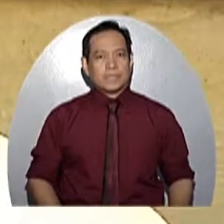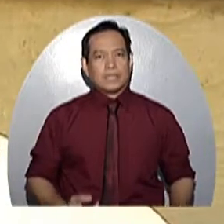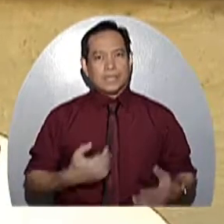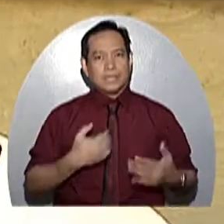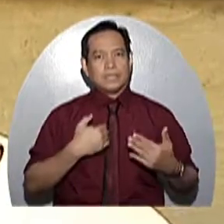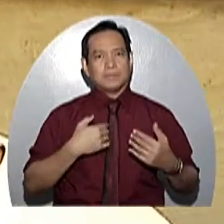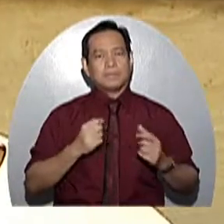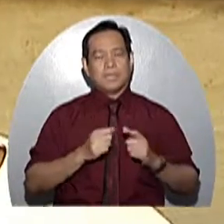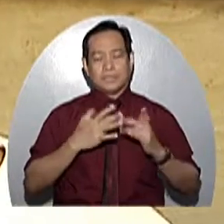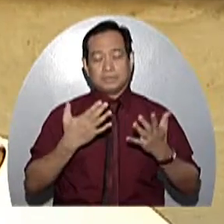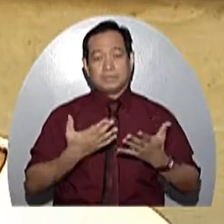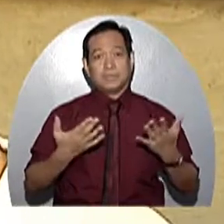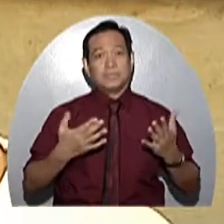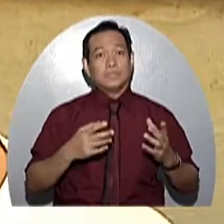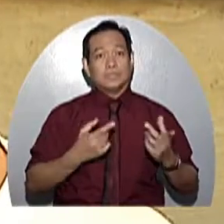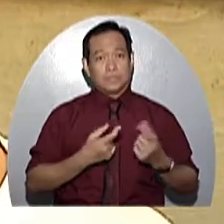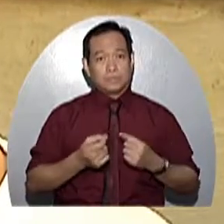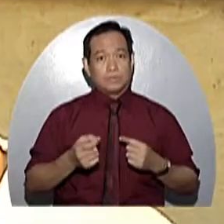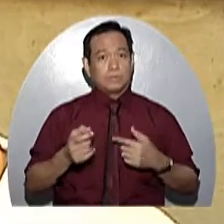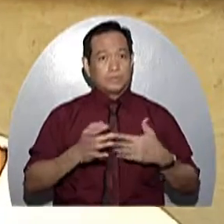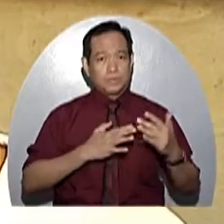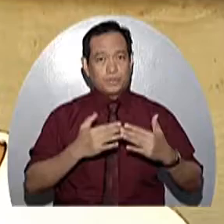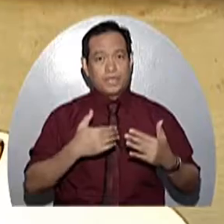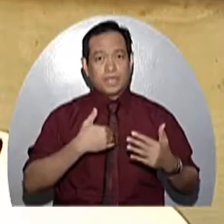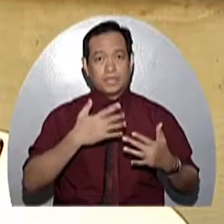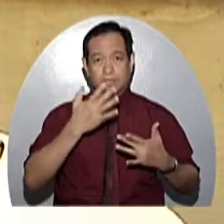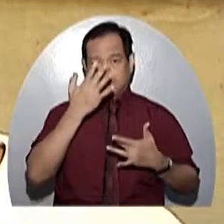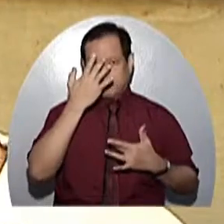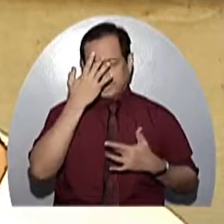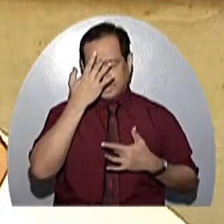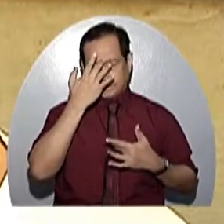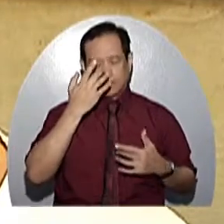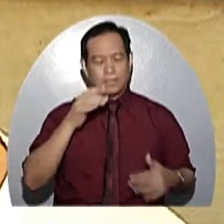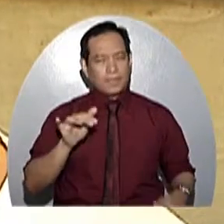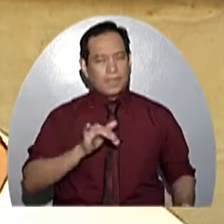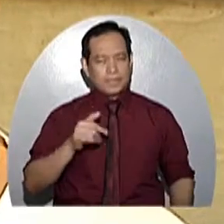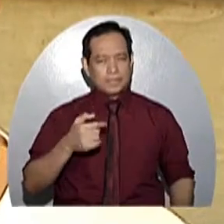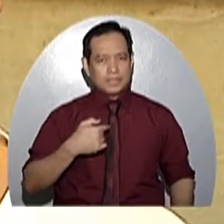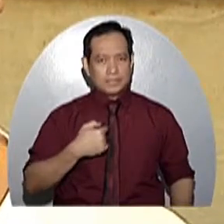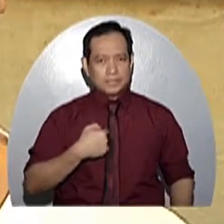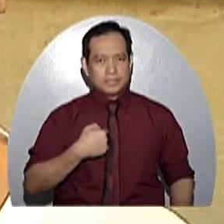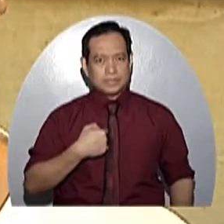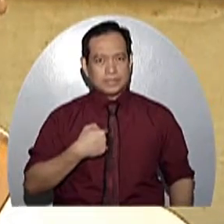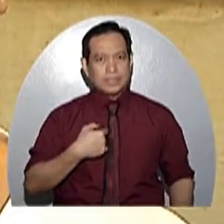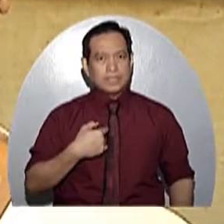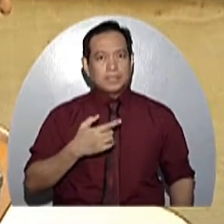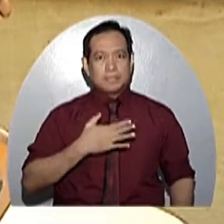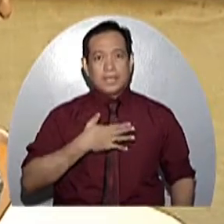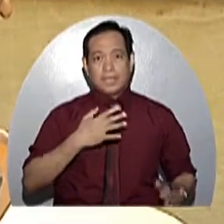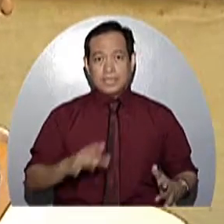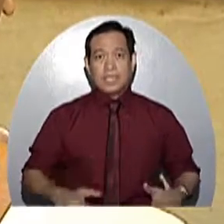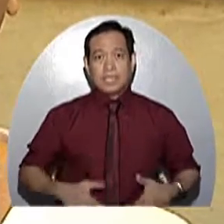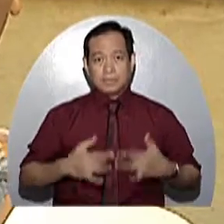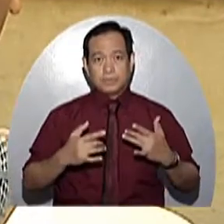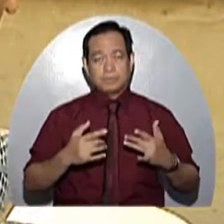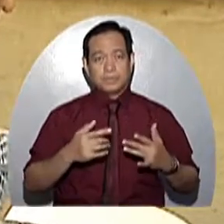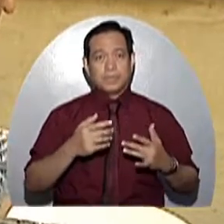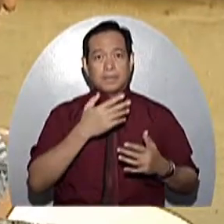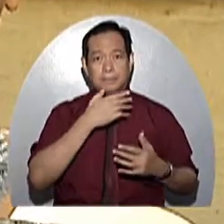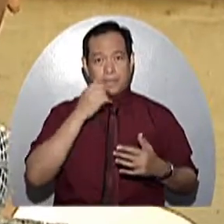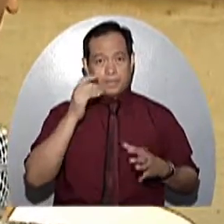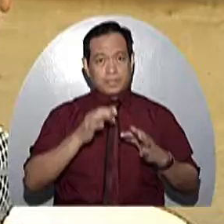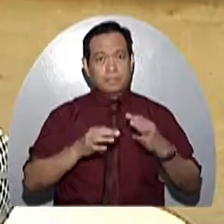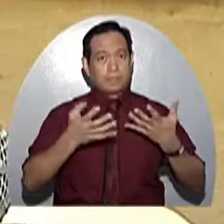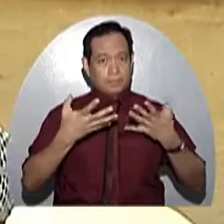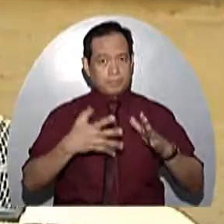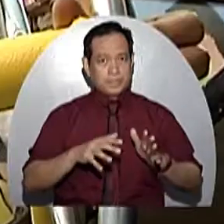marami pa po akong kayang gawin kahit ganito ako. At mas magiging maayos pa ako kung